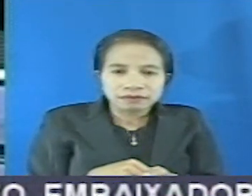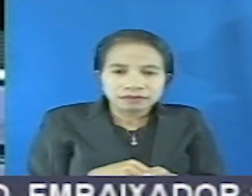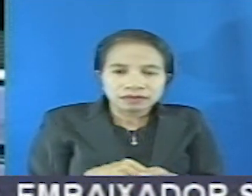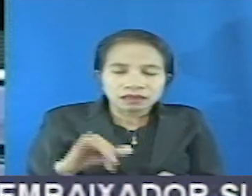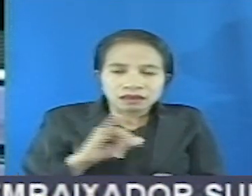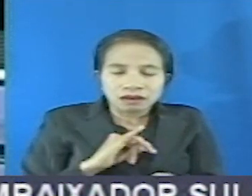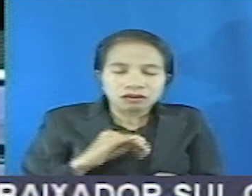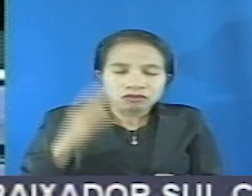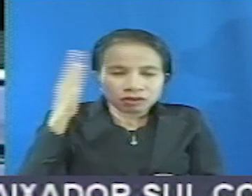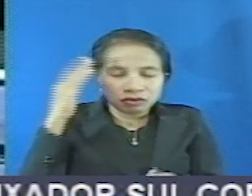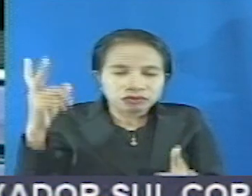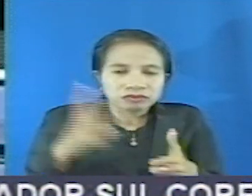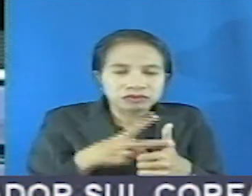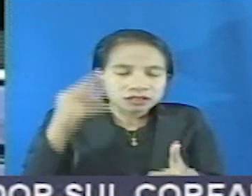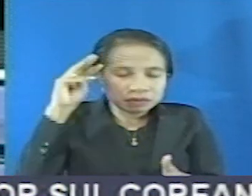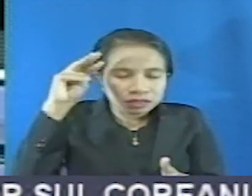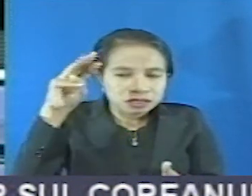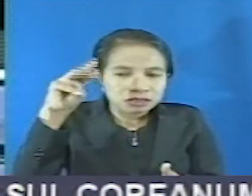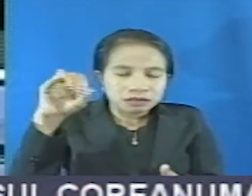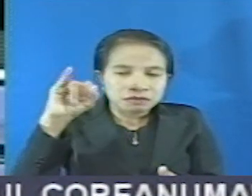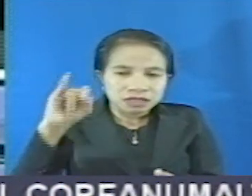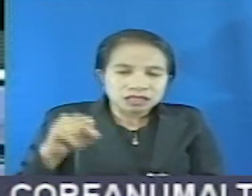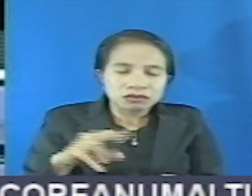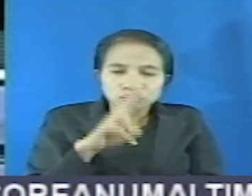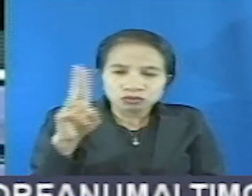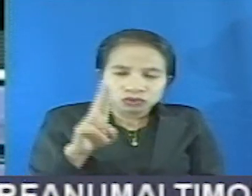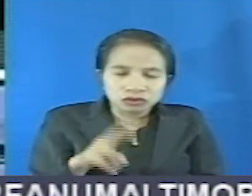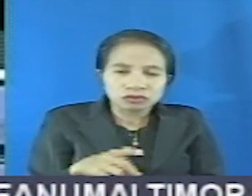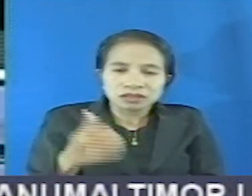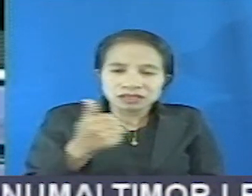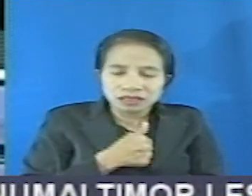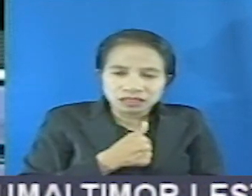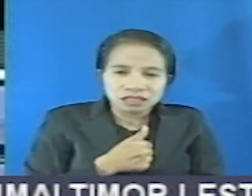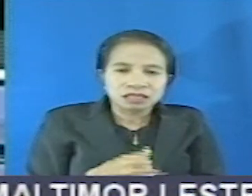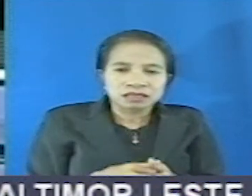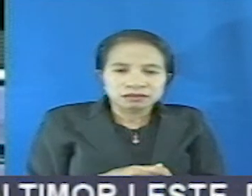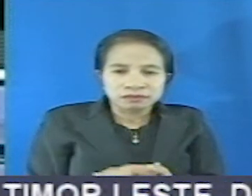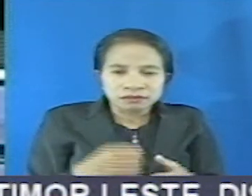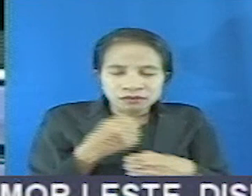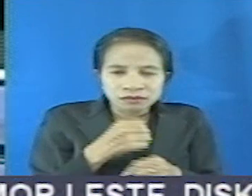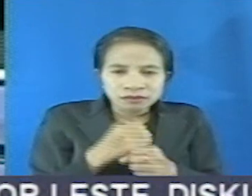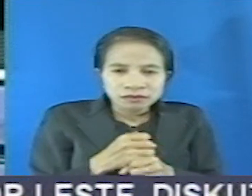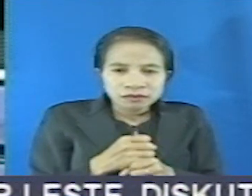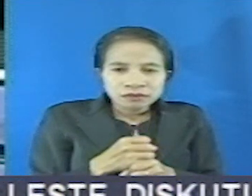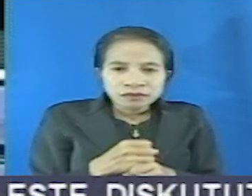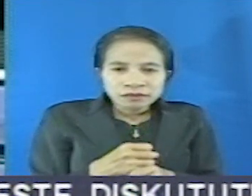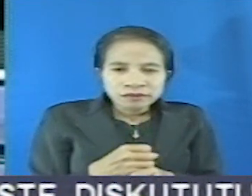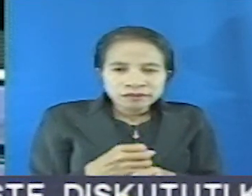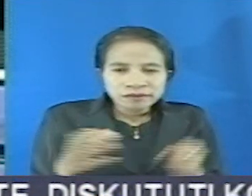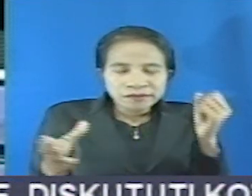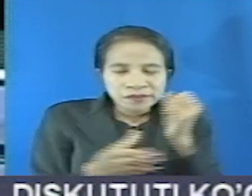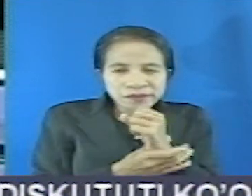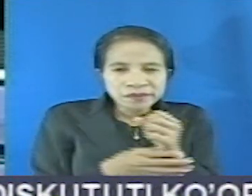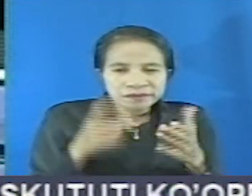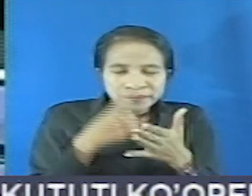bisi ministro interior uza ona nine kompetensia ni itabele deha katak abuzu nine kompetensia ho di atua buat